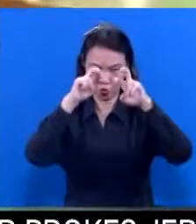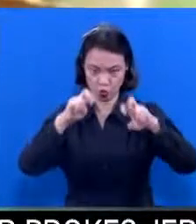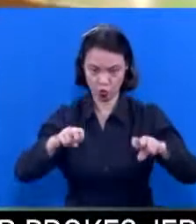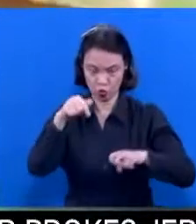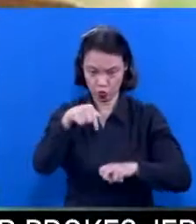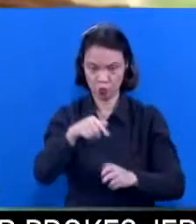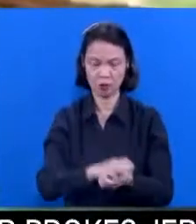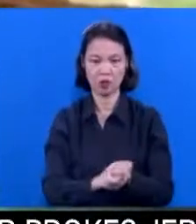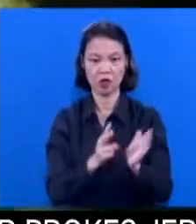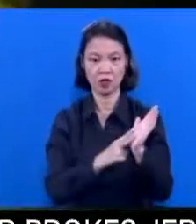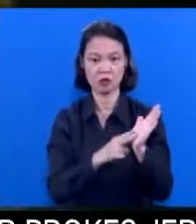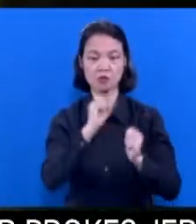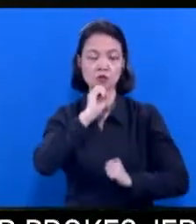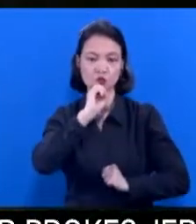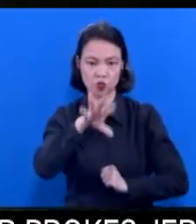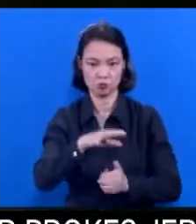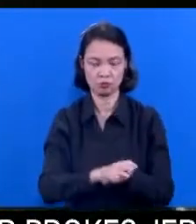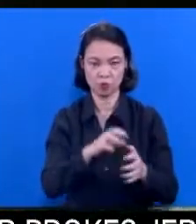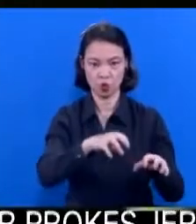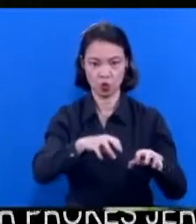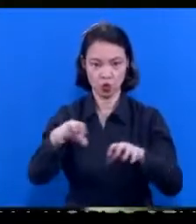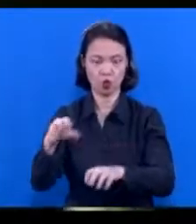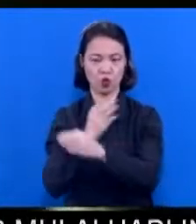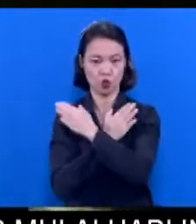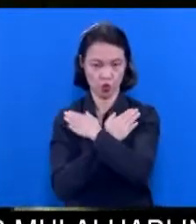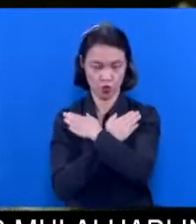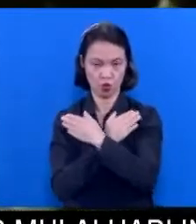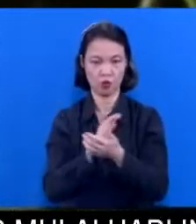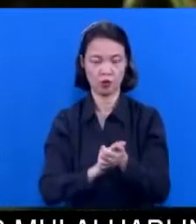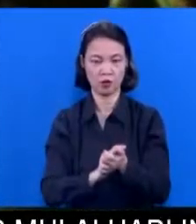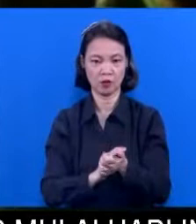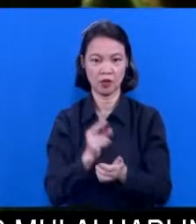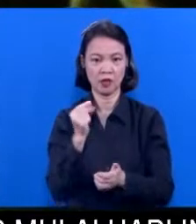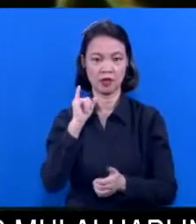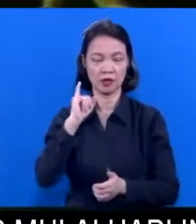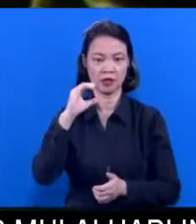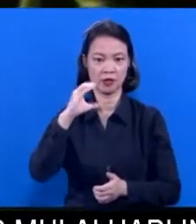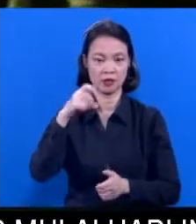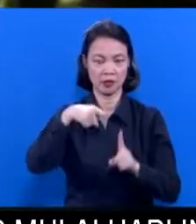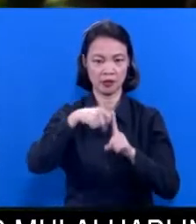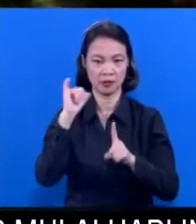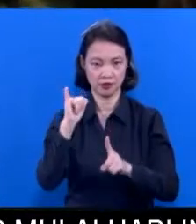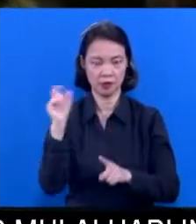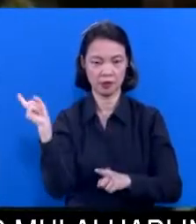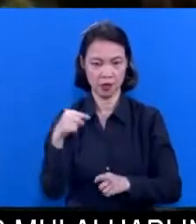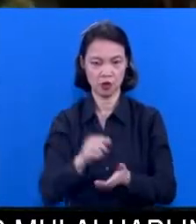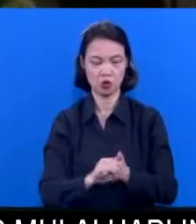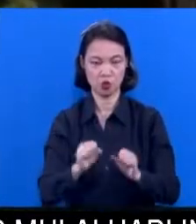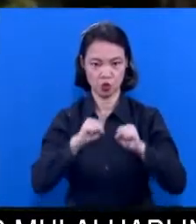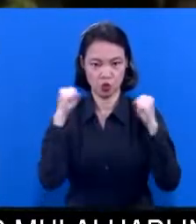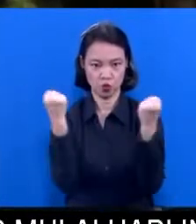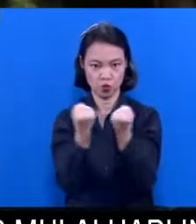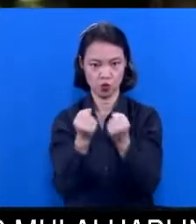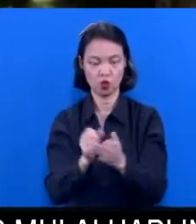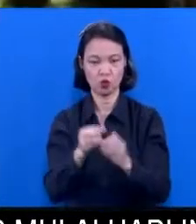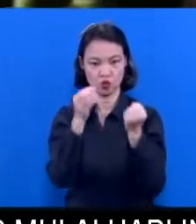Uban, Nasir Atamimi menyebut, evakuasi jenazah ABK WNI atas nama Riki Ansyah Samosir asal Kota Pematang Siantar, Provinsi